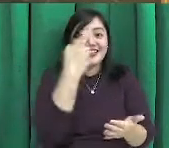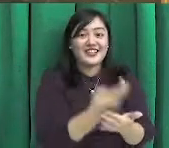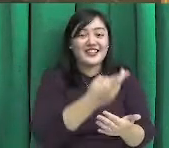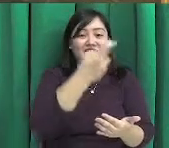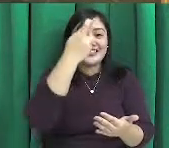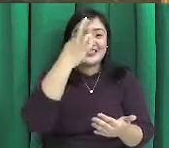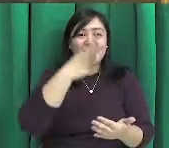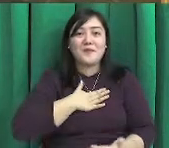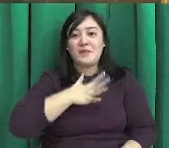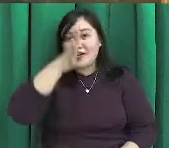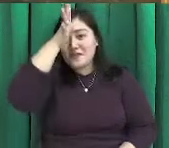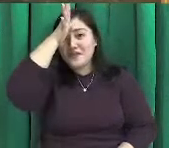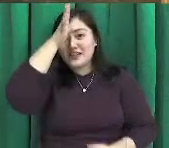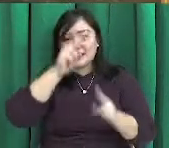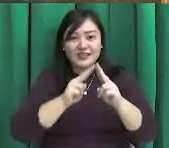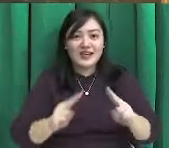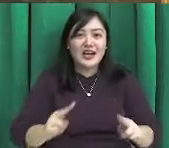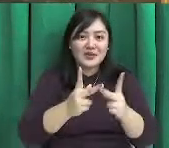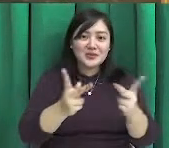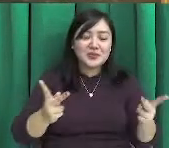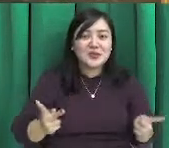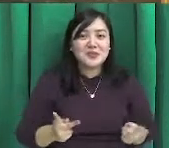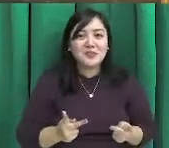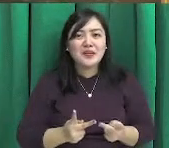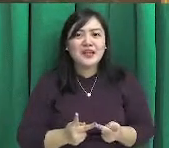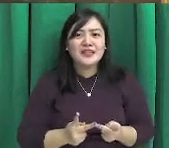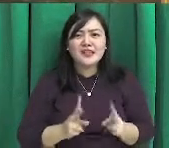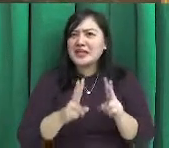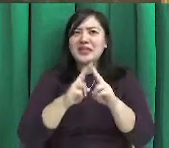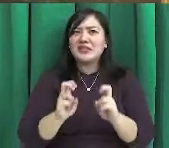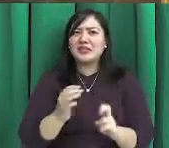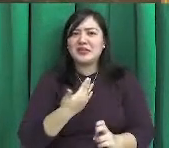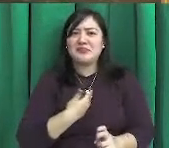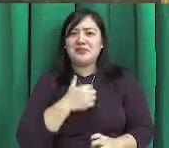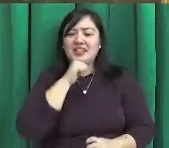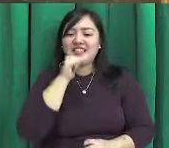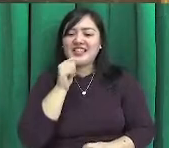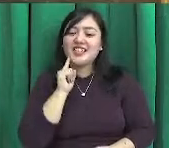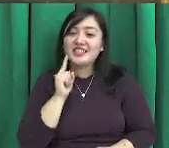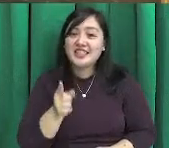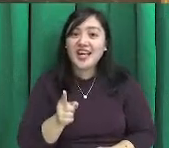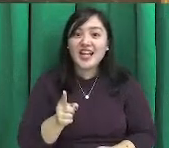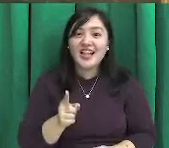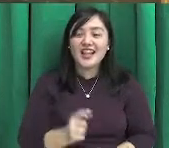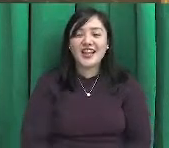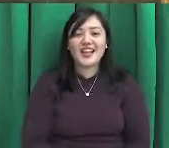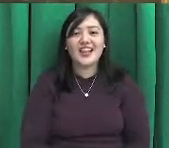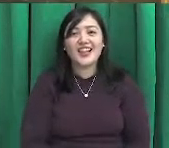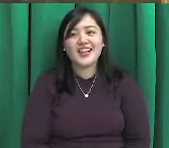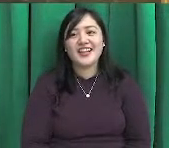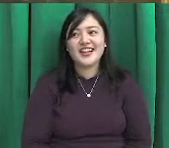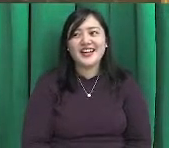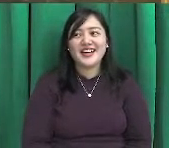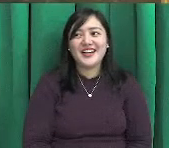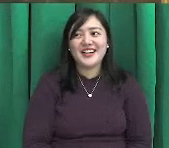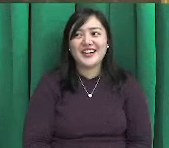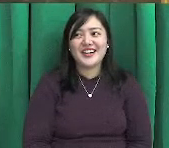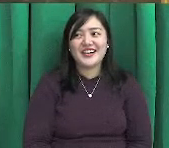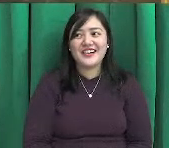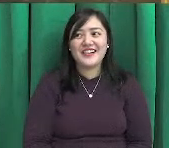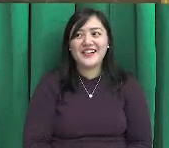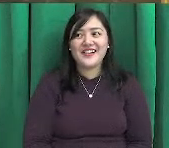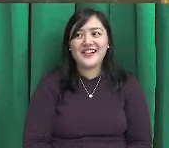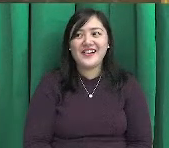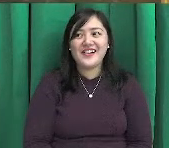aba, determinado talaga. Kaya, yeah. Uy! Pero ngayon, hindi mo na ako binabalikan